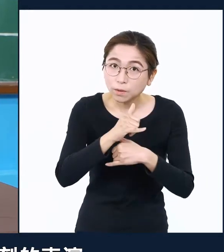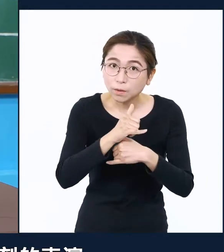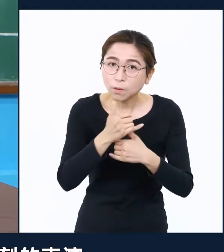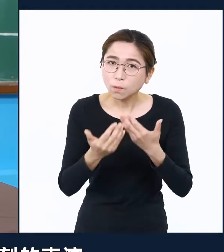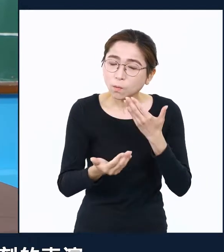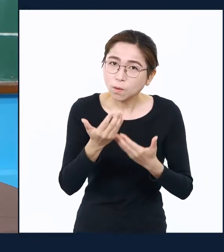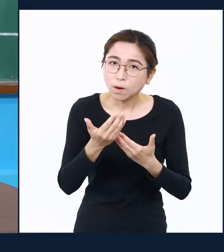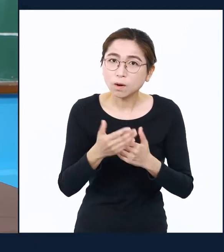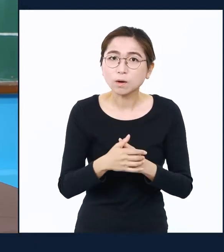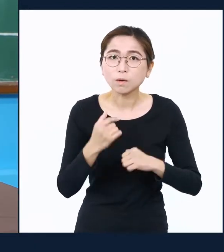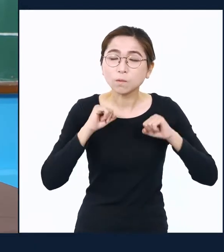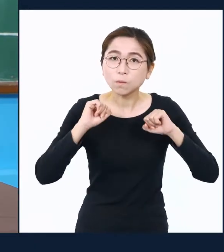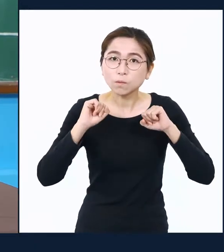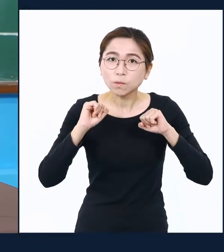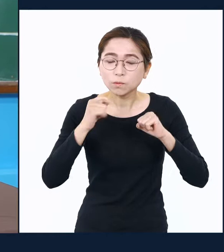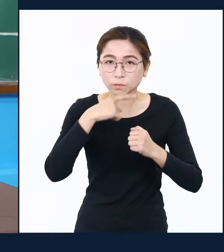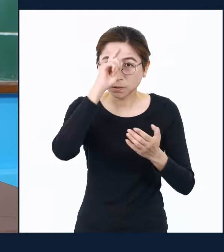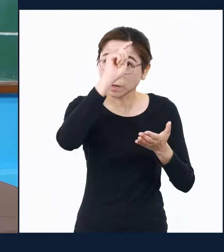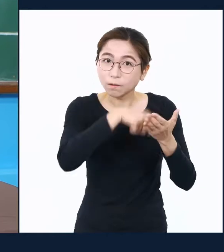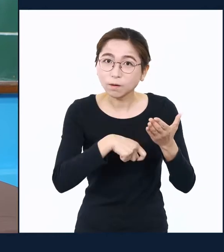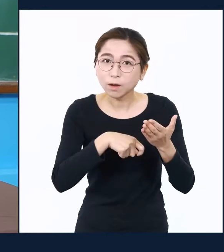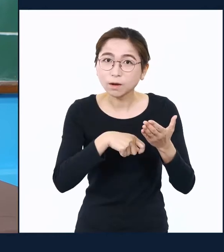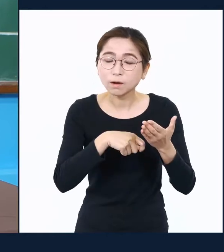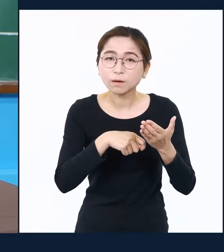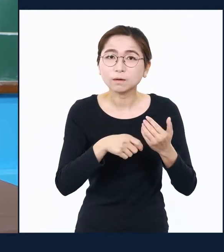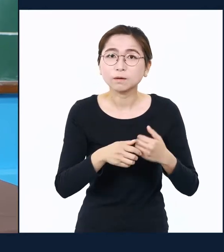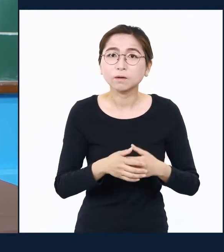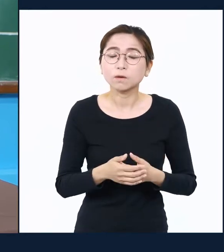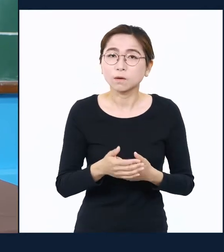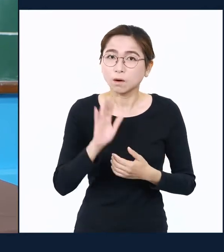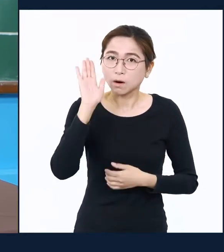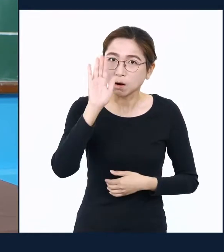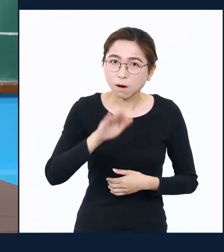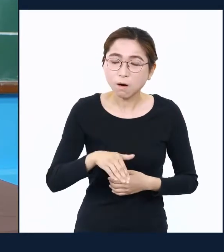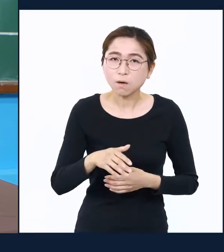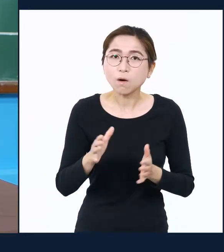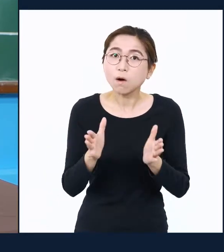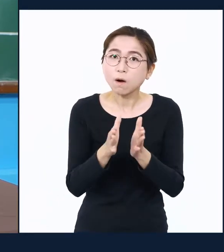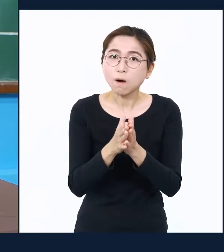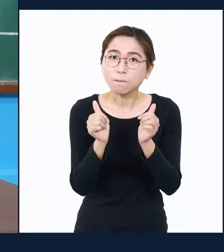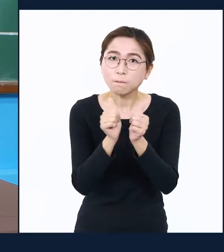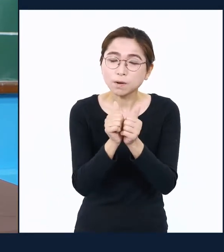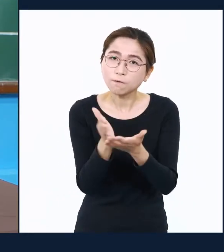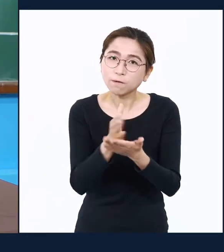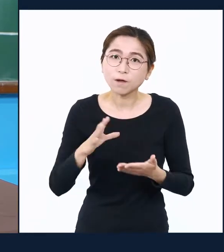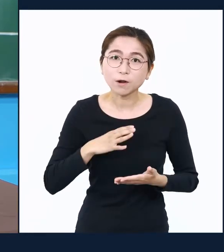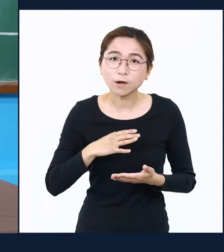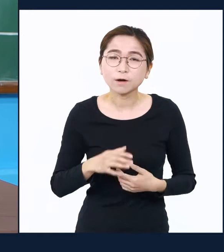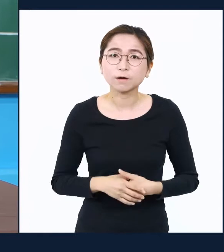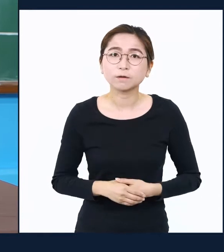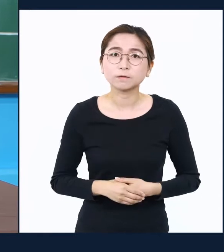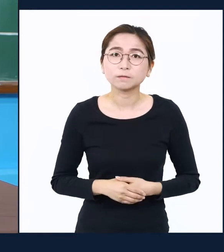表演，或者有些活动想记下它呢？然后和不同人分享